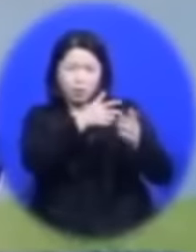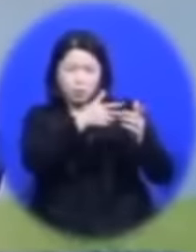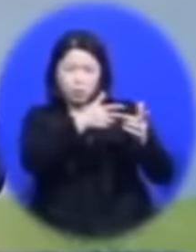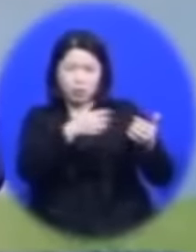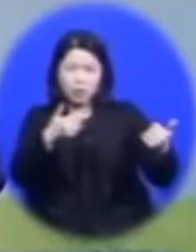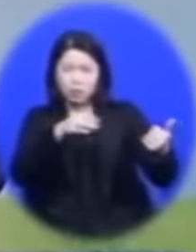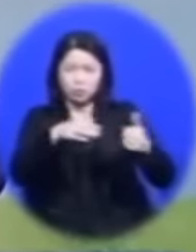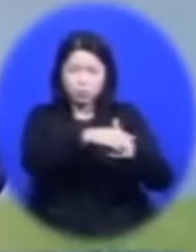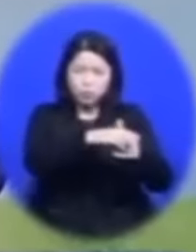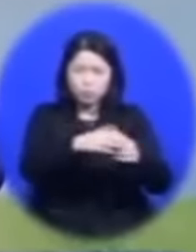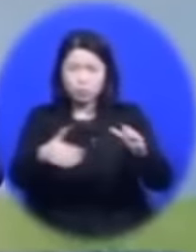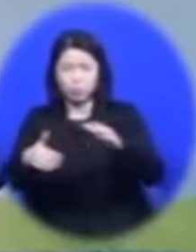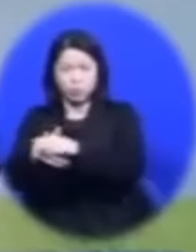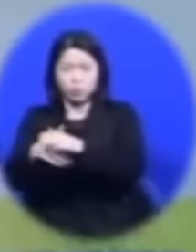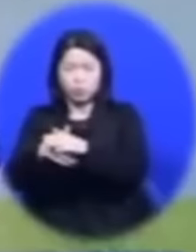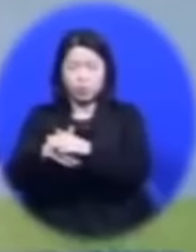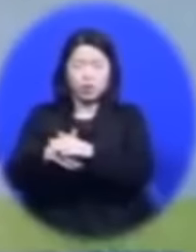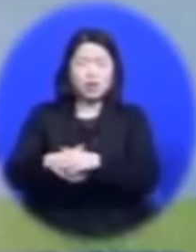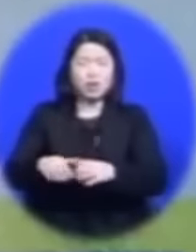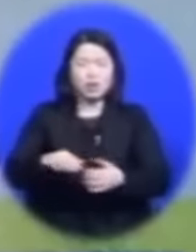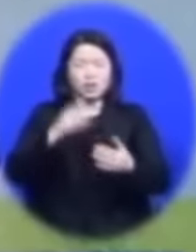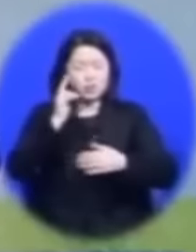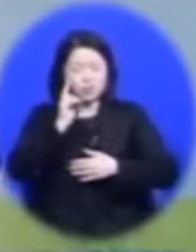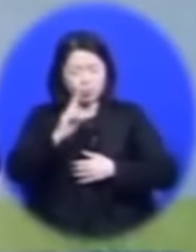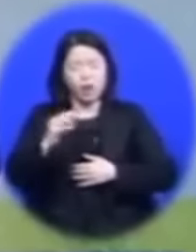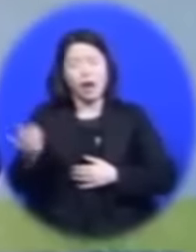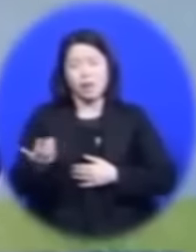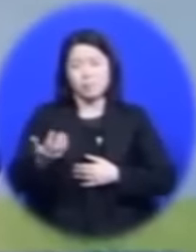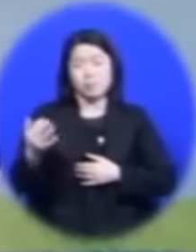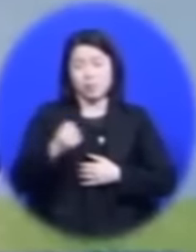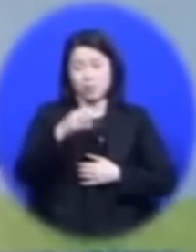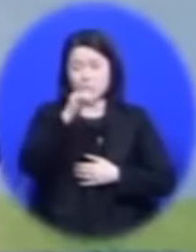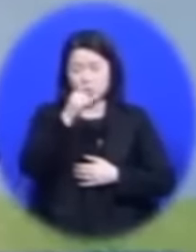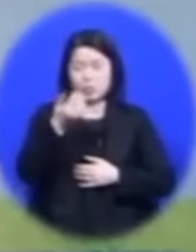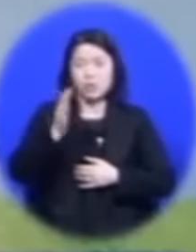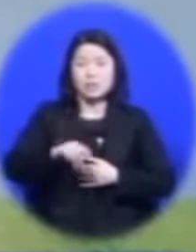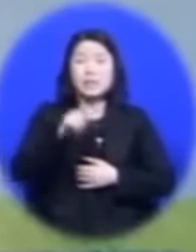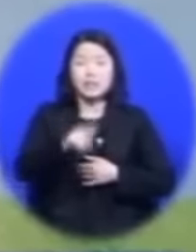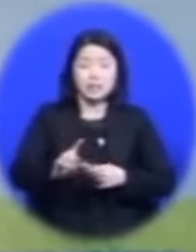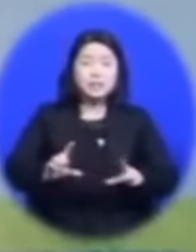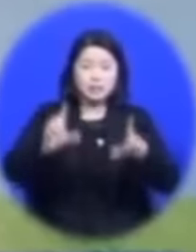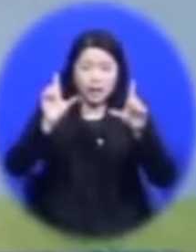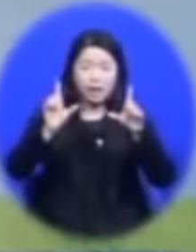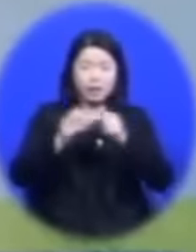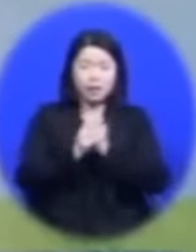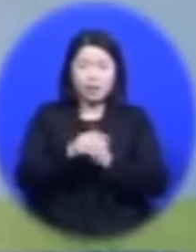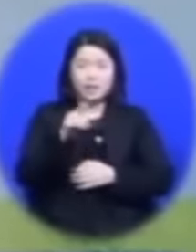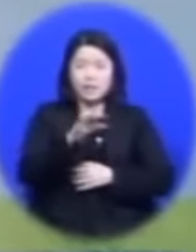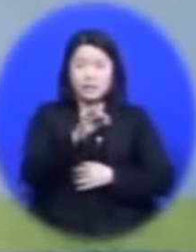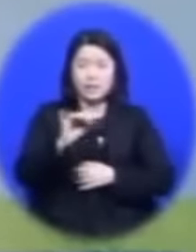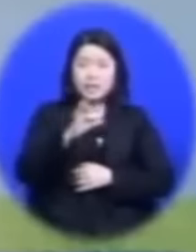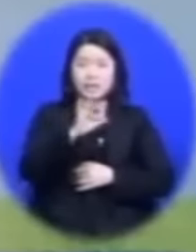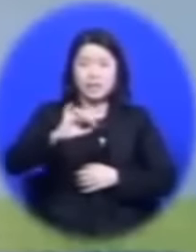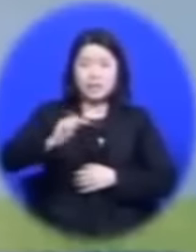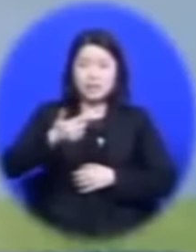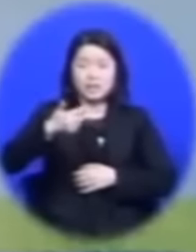했던 끔찍한 아픔을 가지고 있었어요. 근데 그날 이 인재